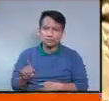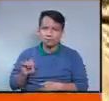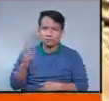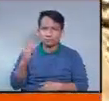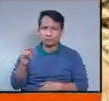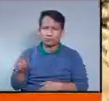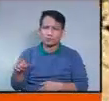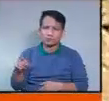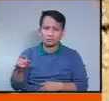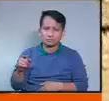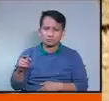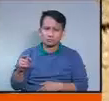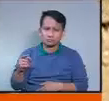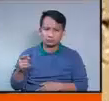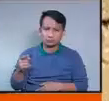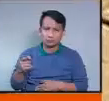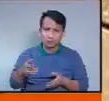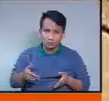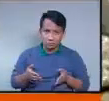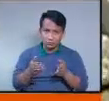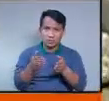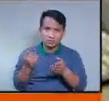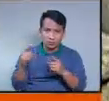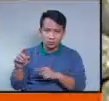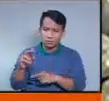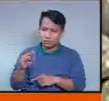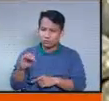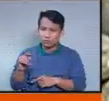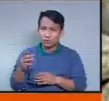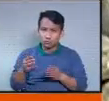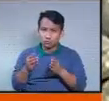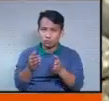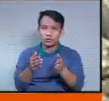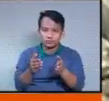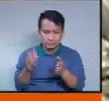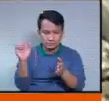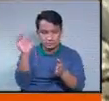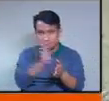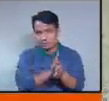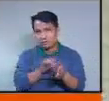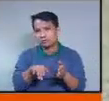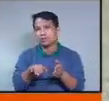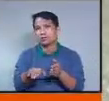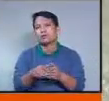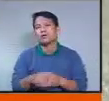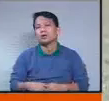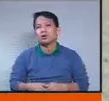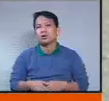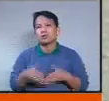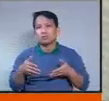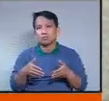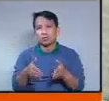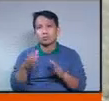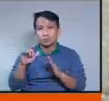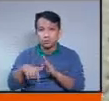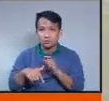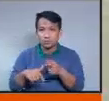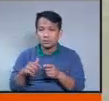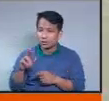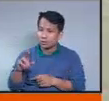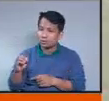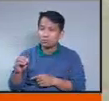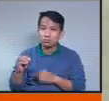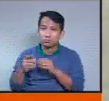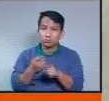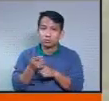yung papunta ng Cotabato na way ng kalsada. And kanina nakausap natin yung regional director